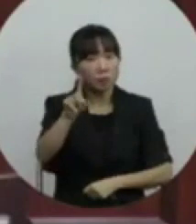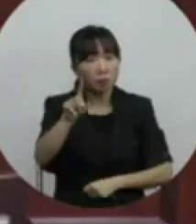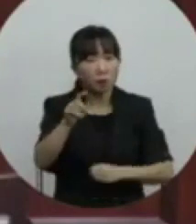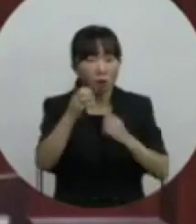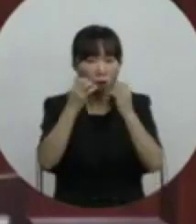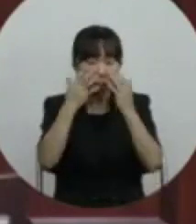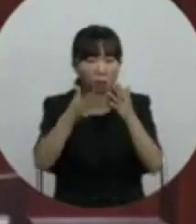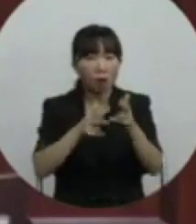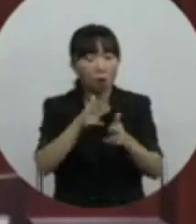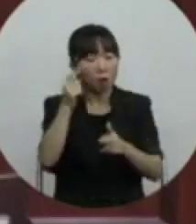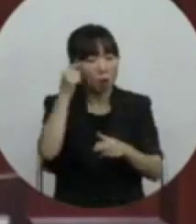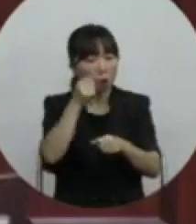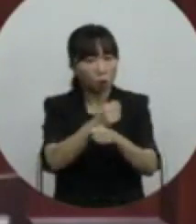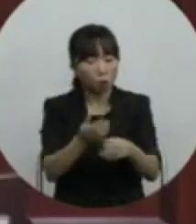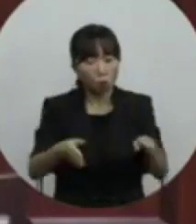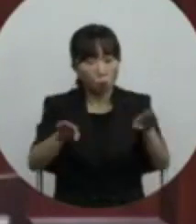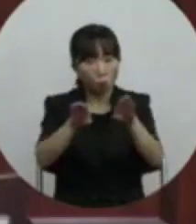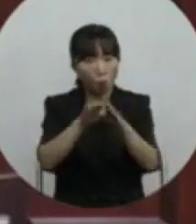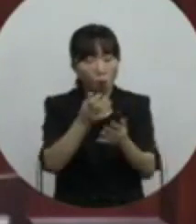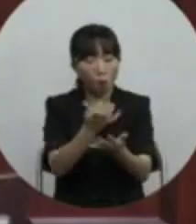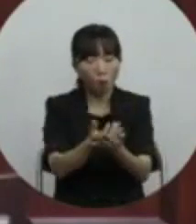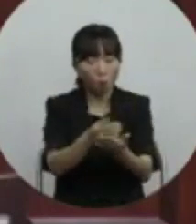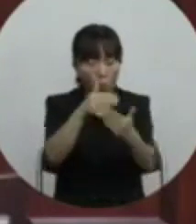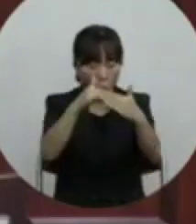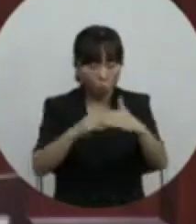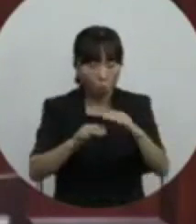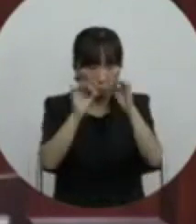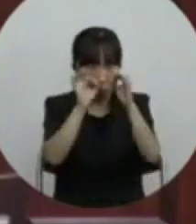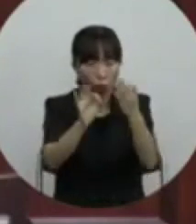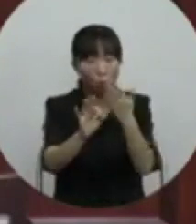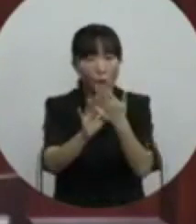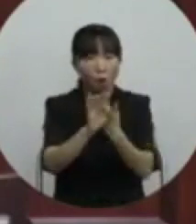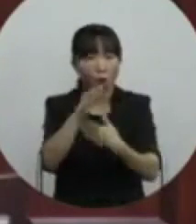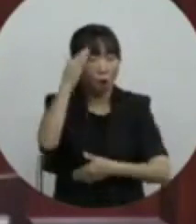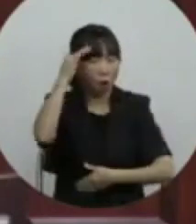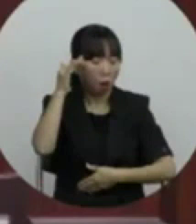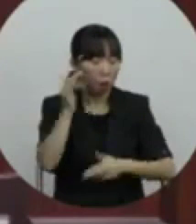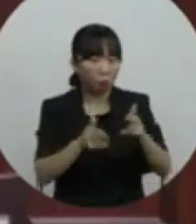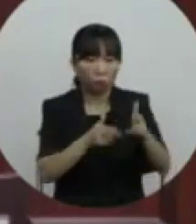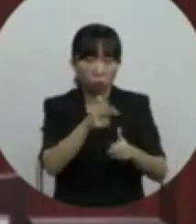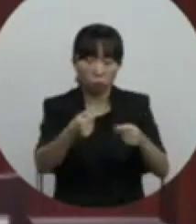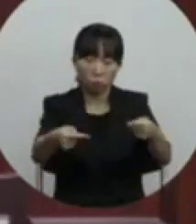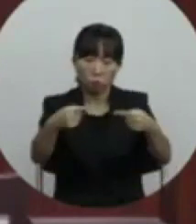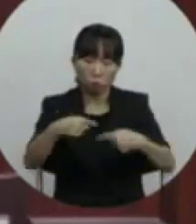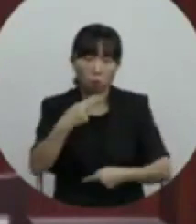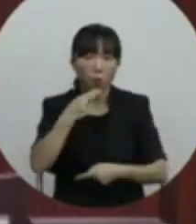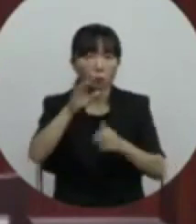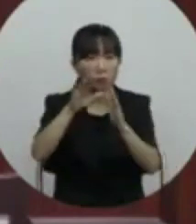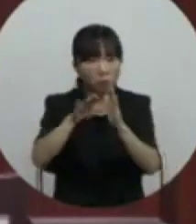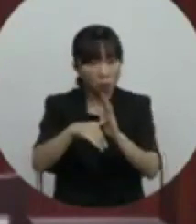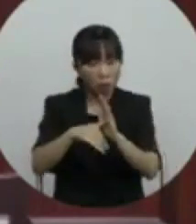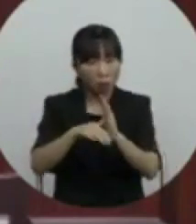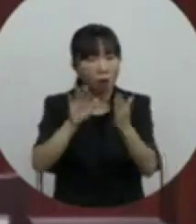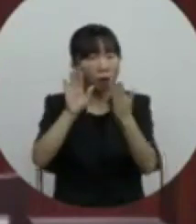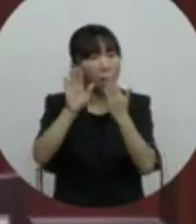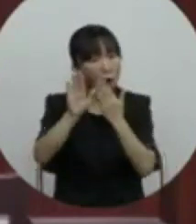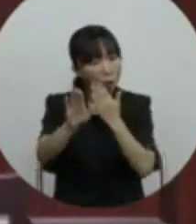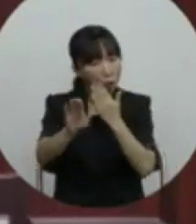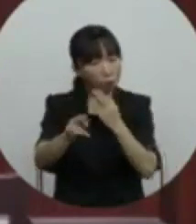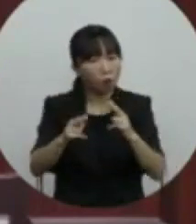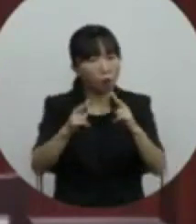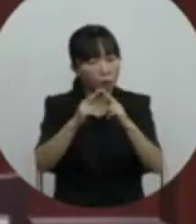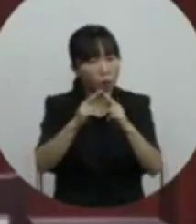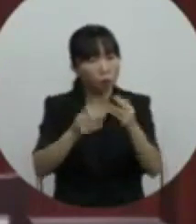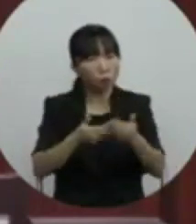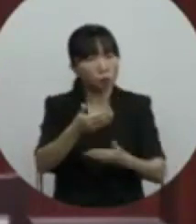한국개발연구원 보고서에 따르면 향후 RE100에 한국 기업들이 참여하지 않을 때 수출이 반도체